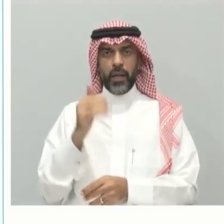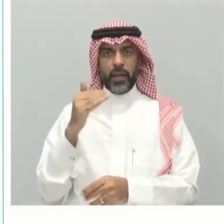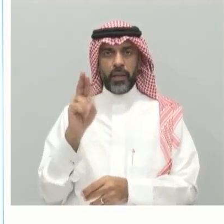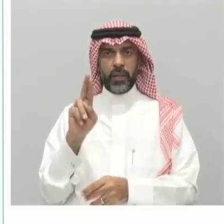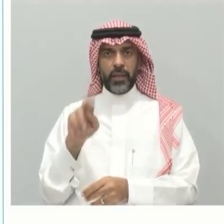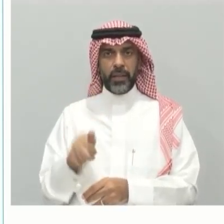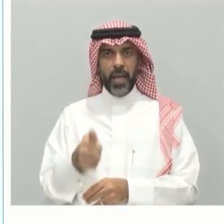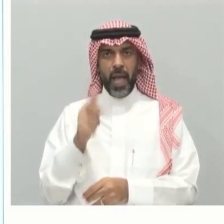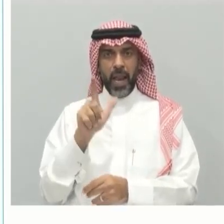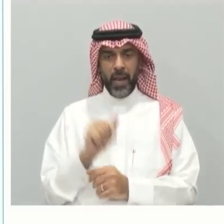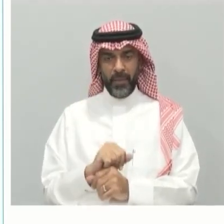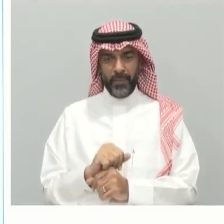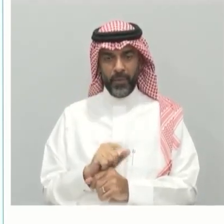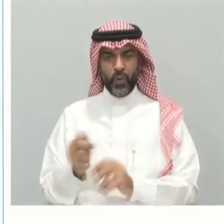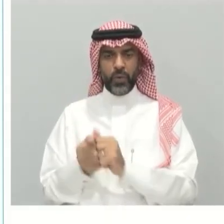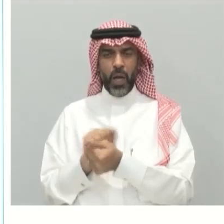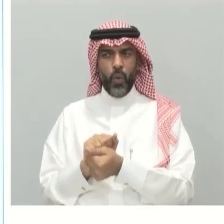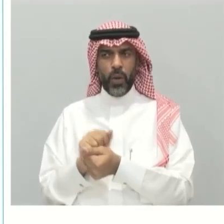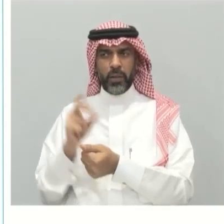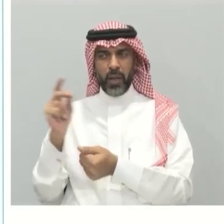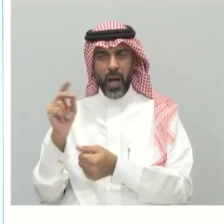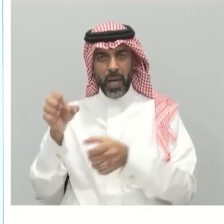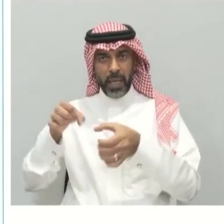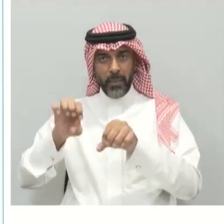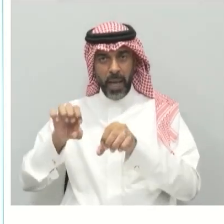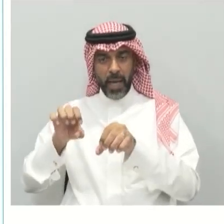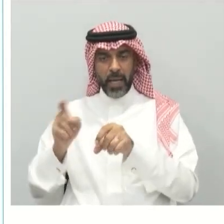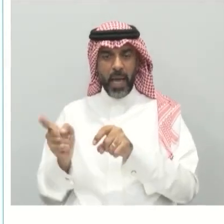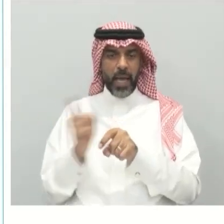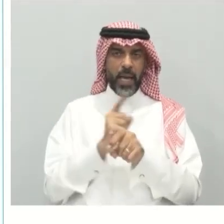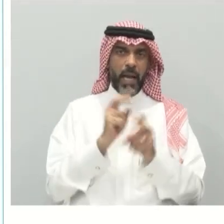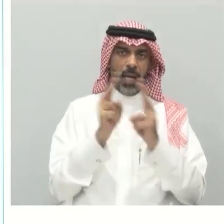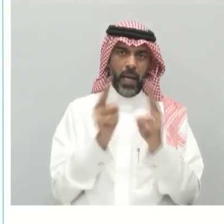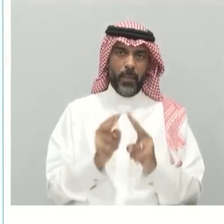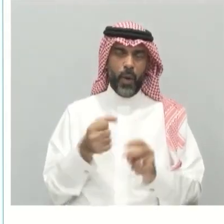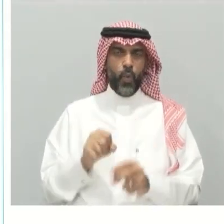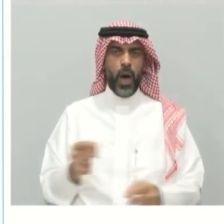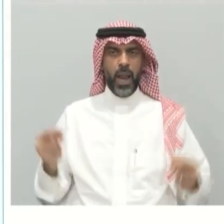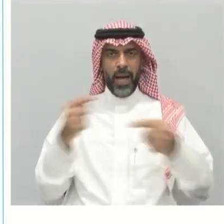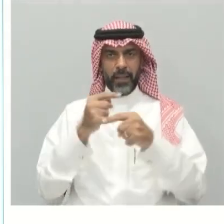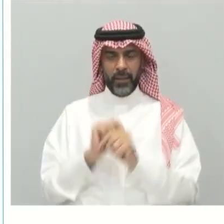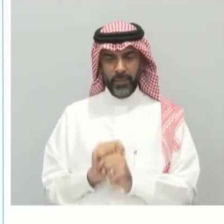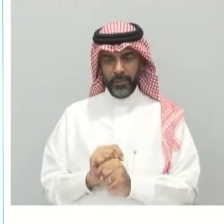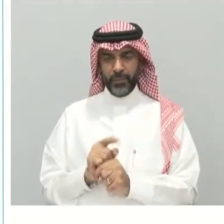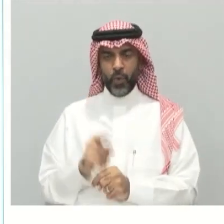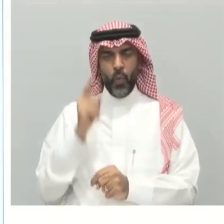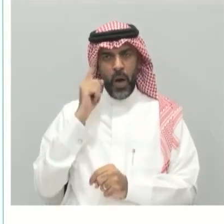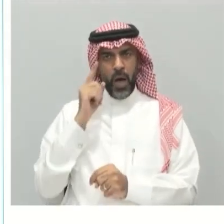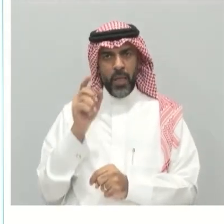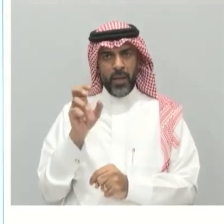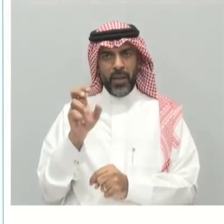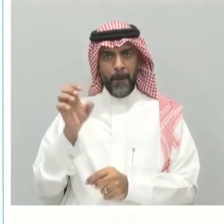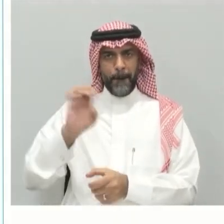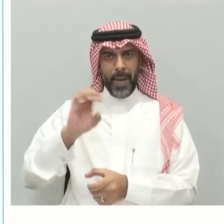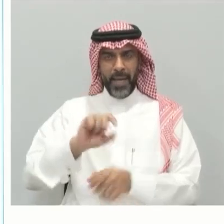الطاقه الكيميائيه الى طاقه كهربائيه والعكس وتعرفنا كذلك على القنطر الملحي وان